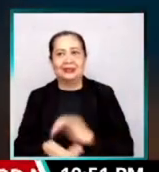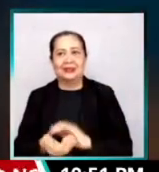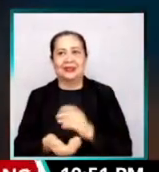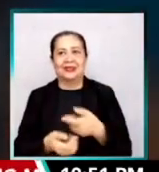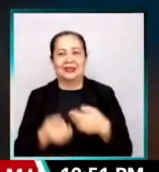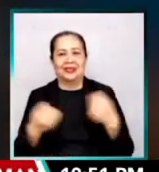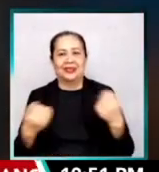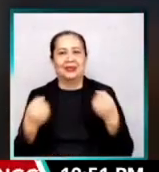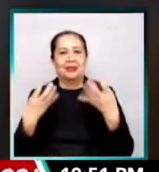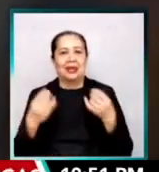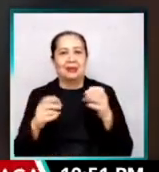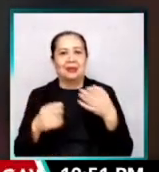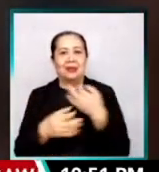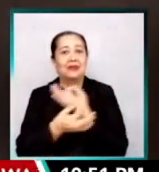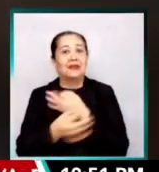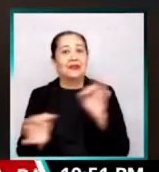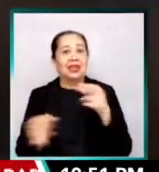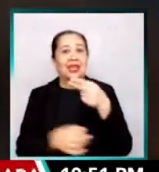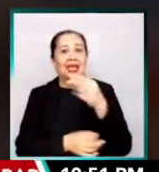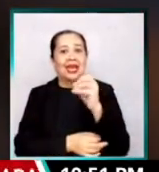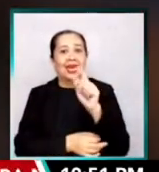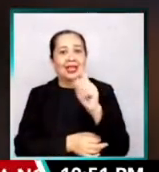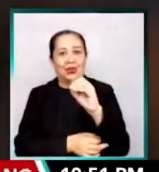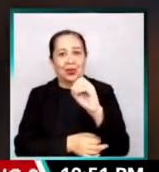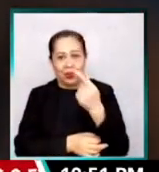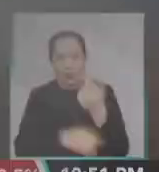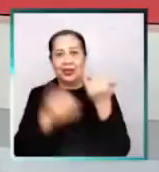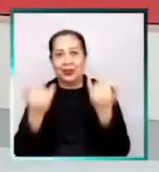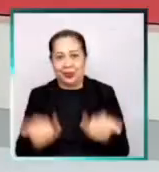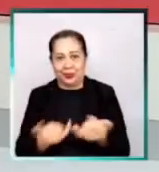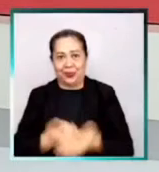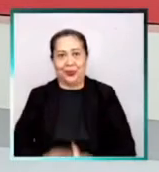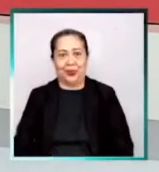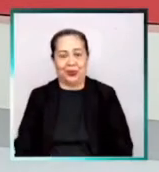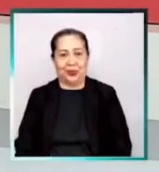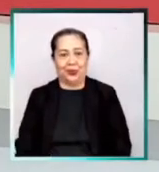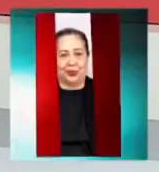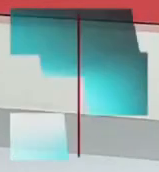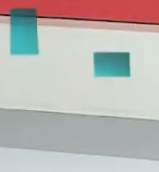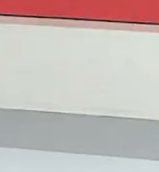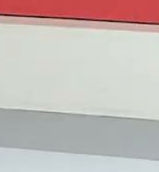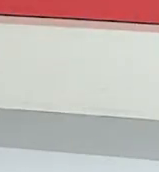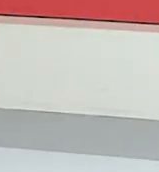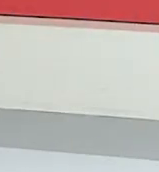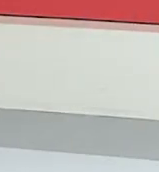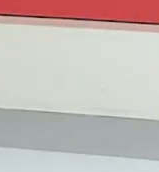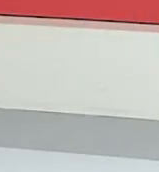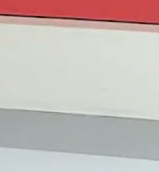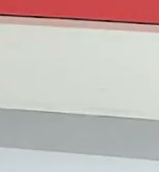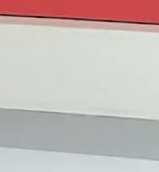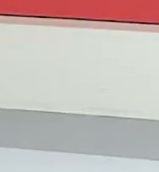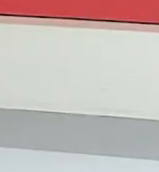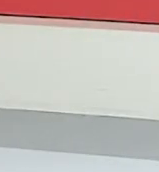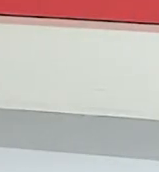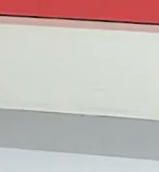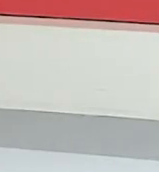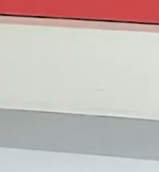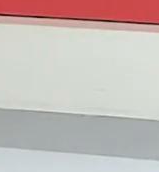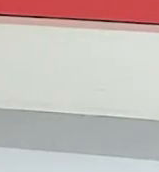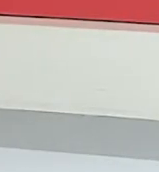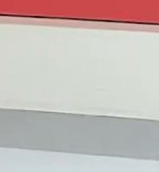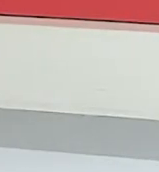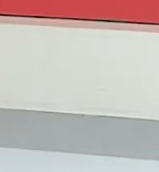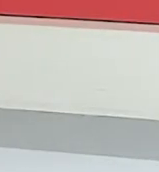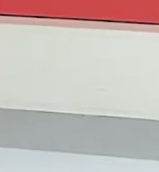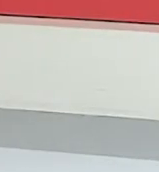marami tayong freebies na hangtong ngayon. Tuloy-tuloy lang ang mga balitang dapat yung malaman. Susunod na ang